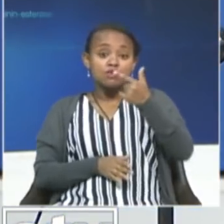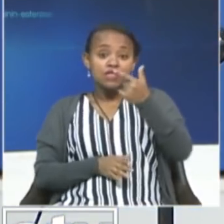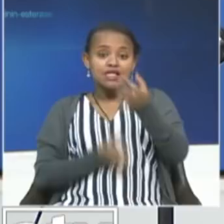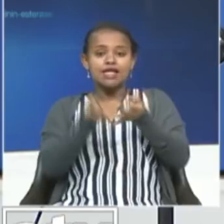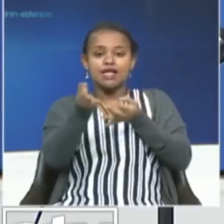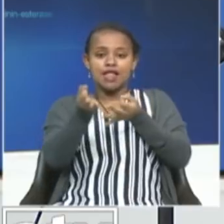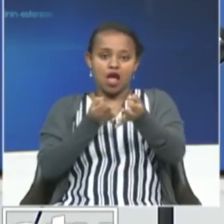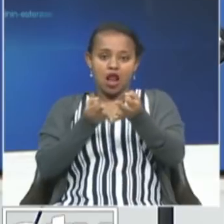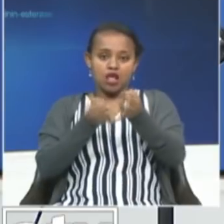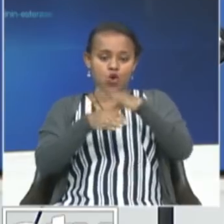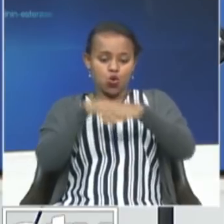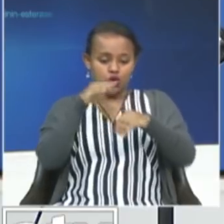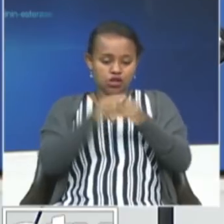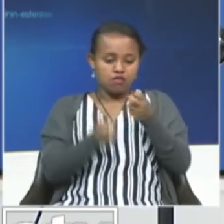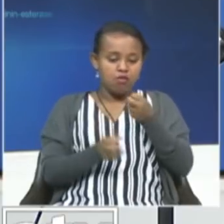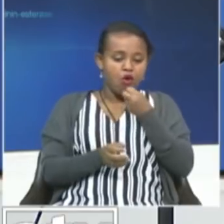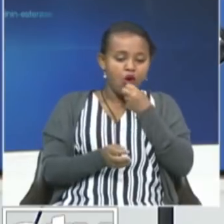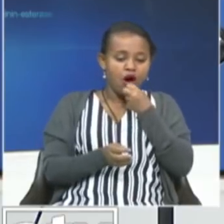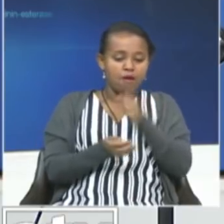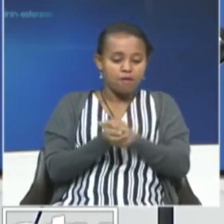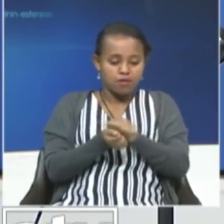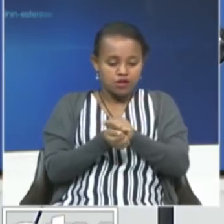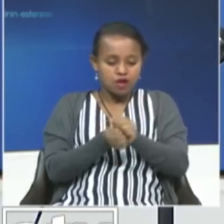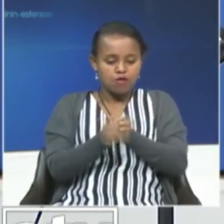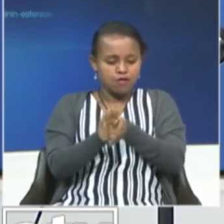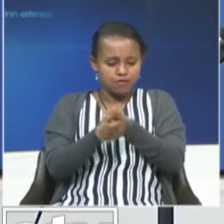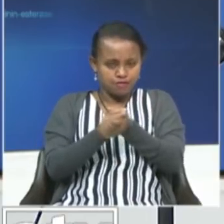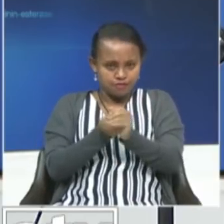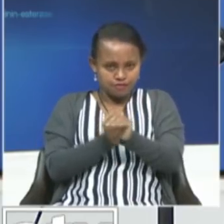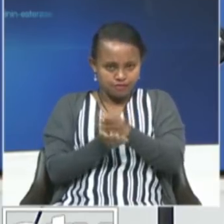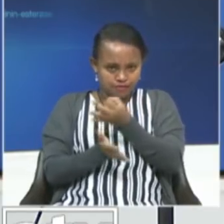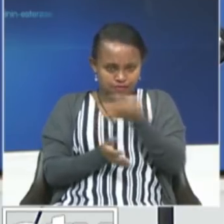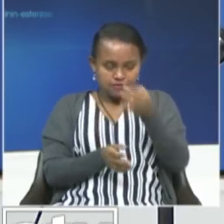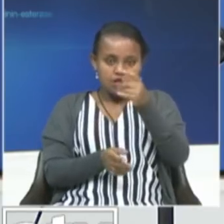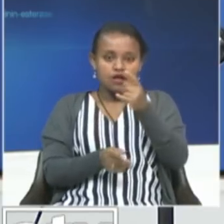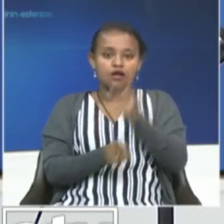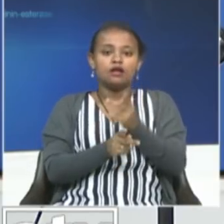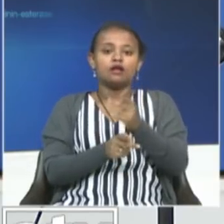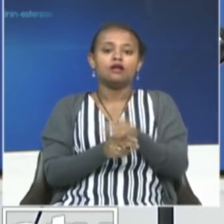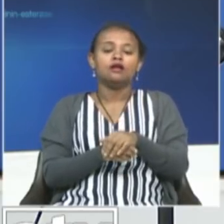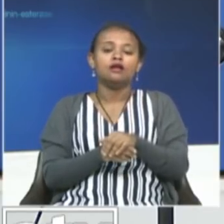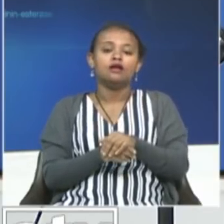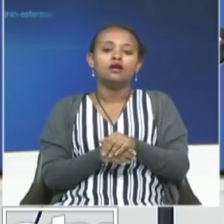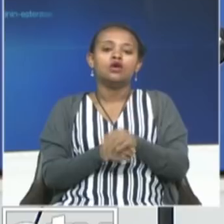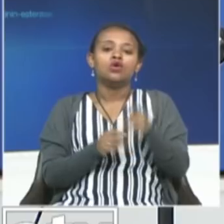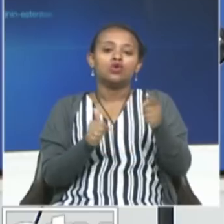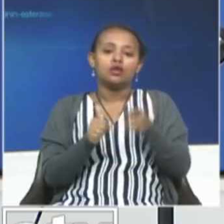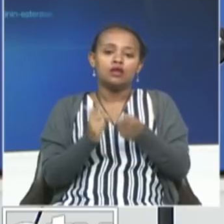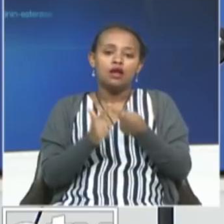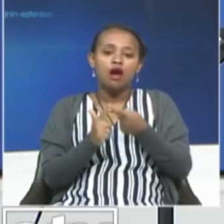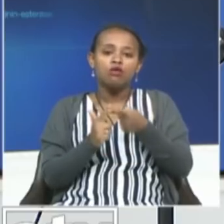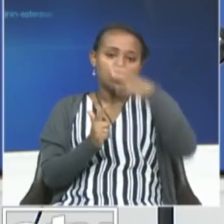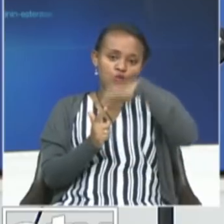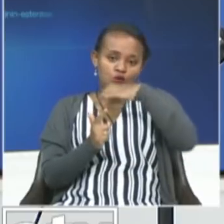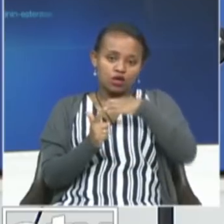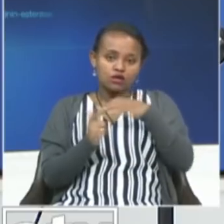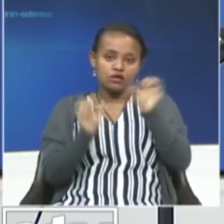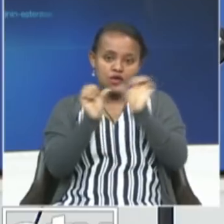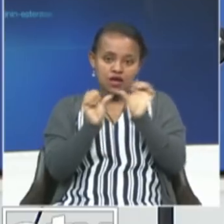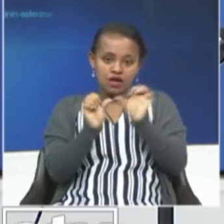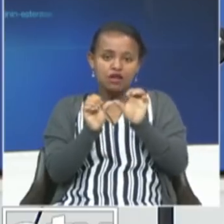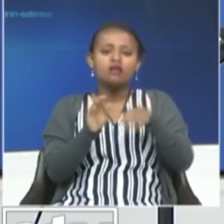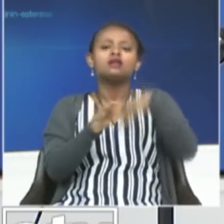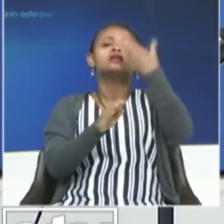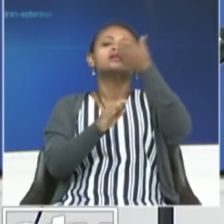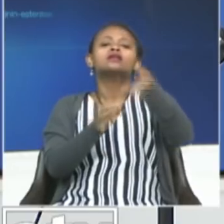እንደተገለጸው እጅን በውሃና በሳሙና በሚገባ መታጠብ ተብሏል። ሙቀት መለካት ምናልባት